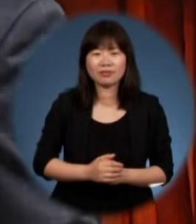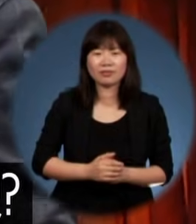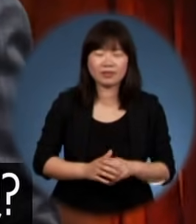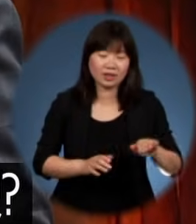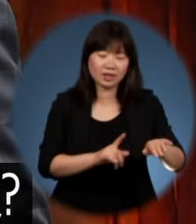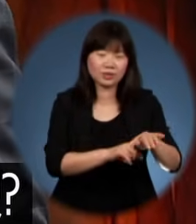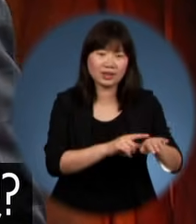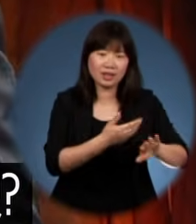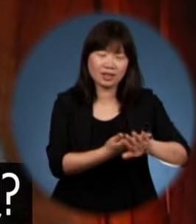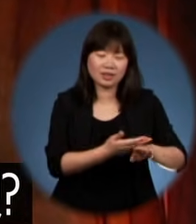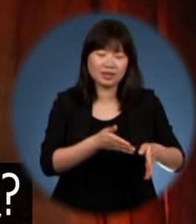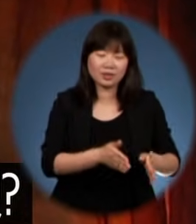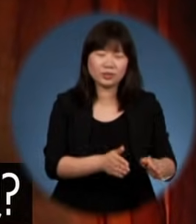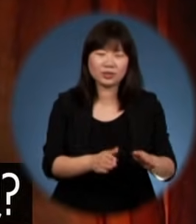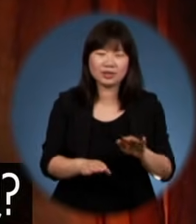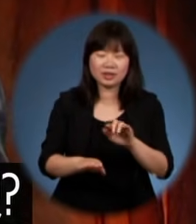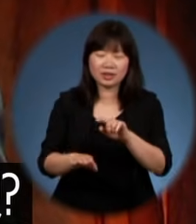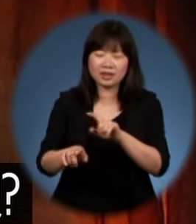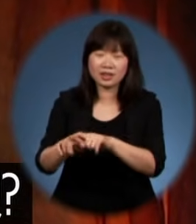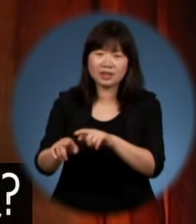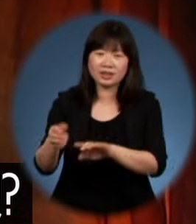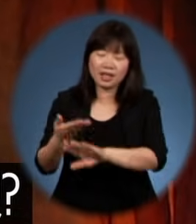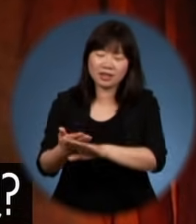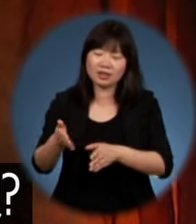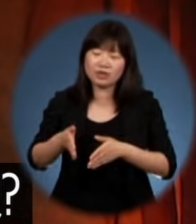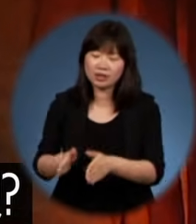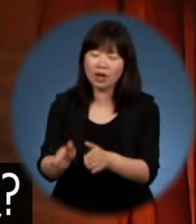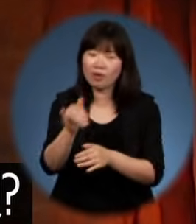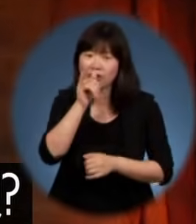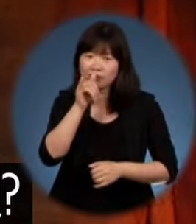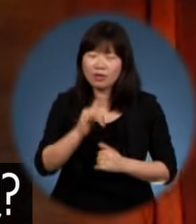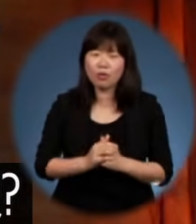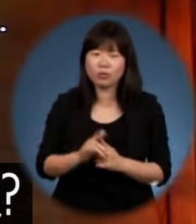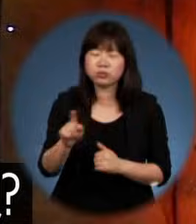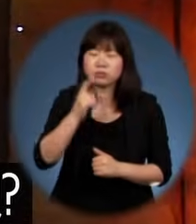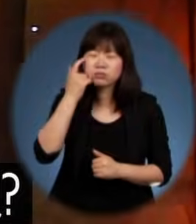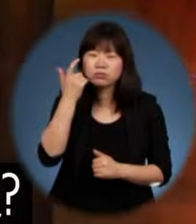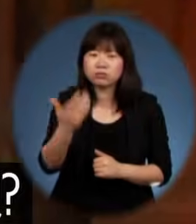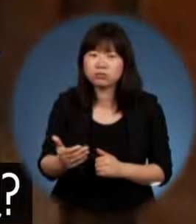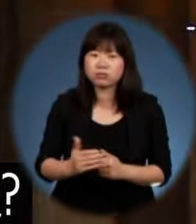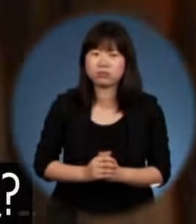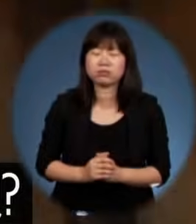한쪽을 낳고 그 한쪽이 다시 그 다른 쪽 을 낳는 것은 무엇일까요